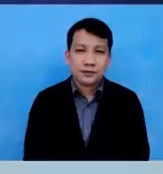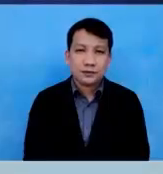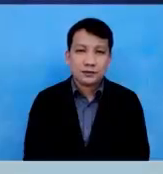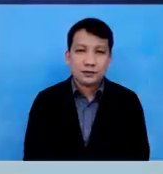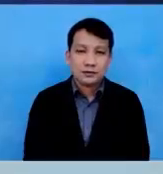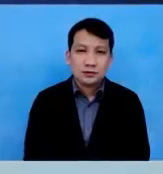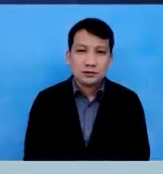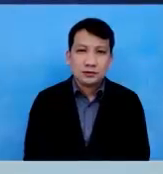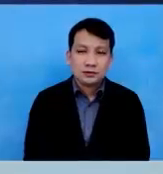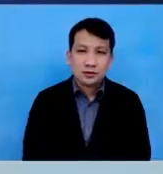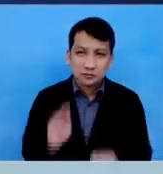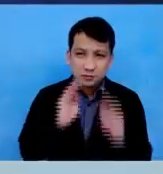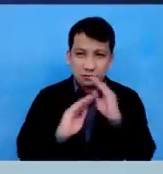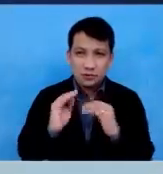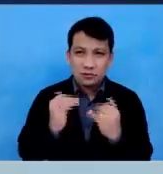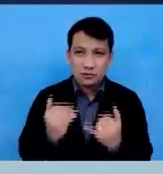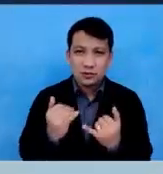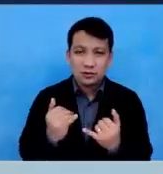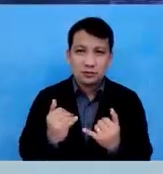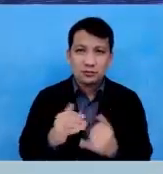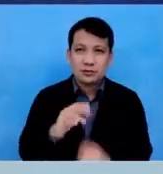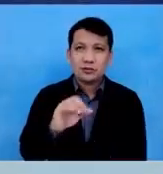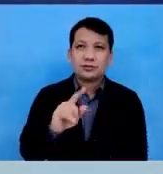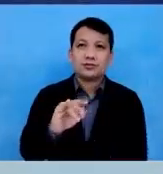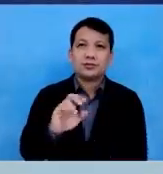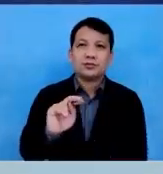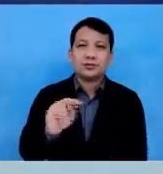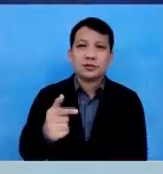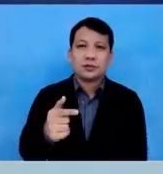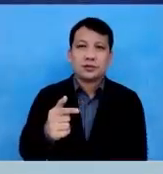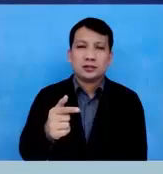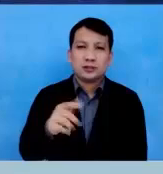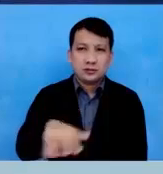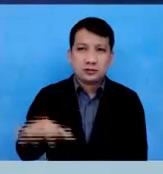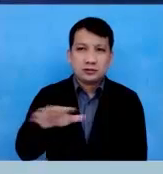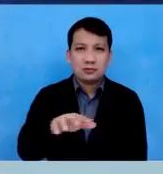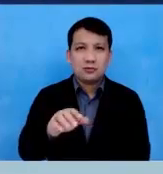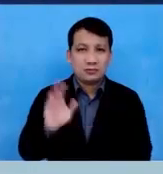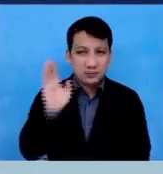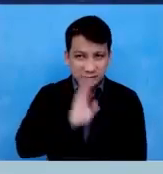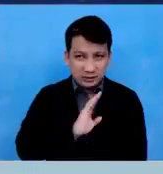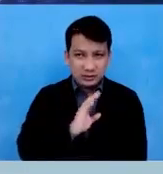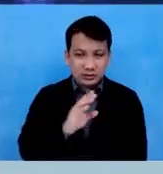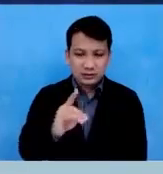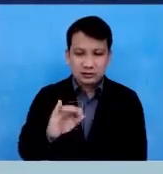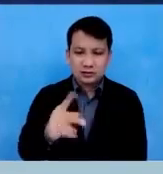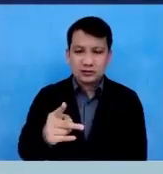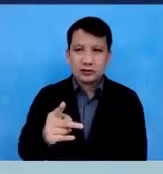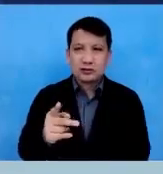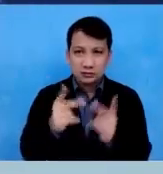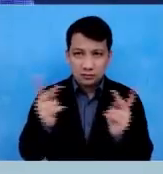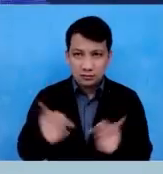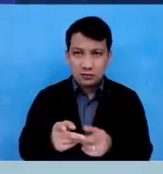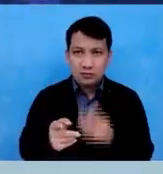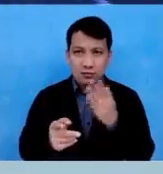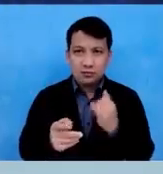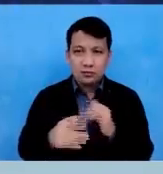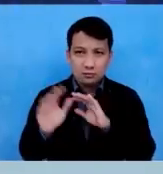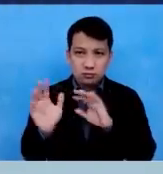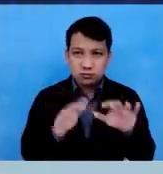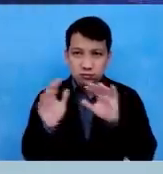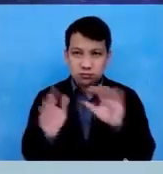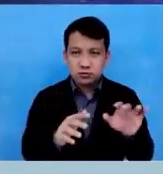Problema ngayon ng mga taga Sultan Kudarat, Maguindanao del Norte ang nasirang dike sa kanilang lugar matapos manalasa ang bagyong